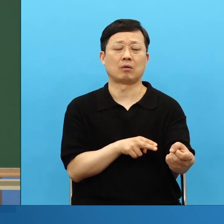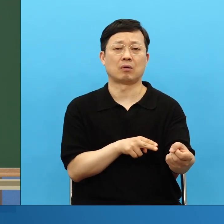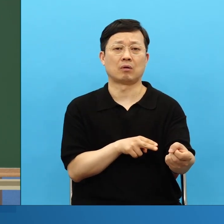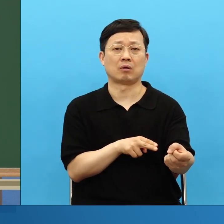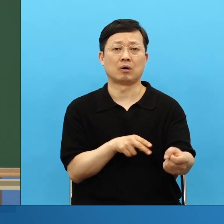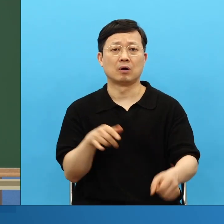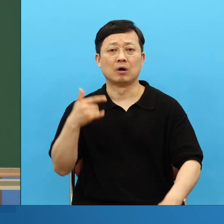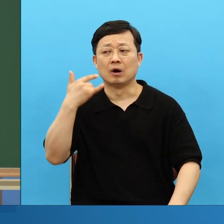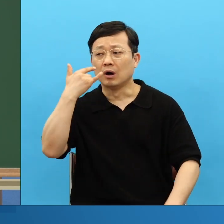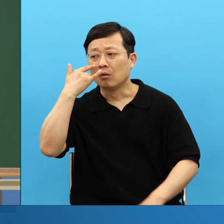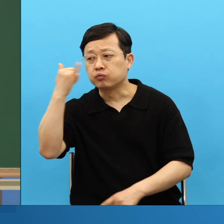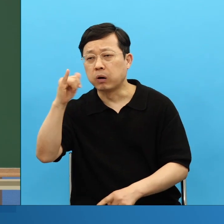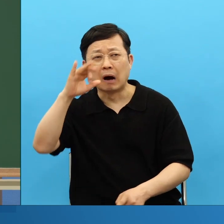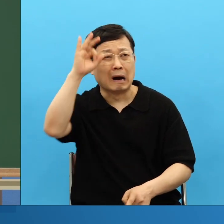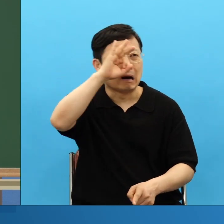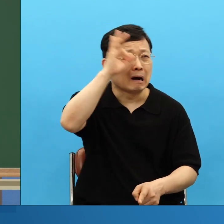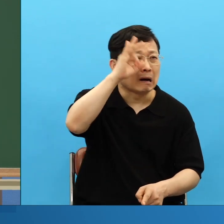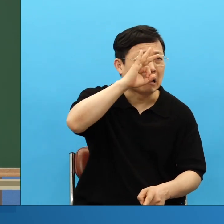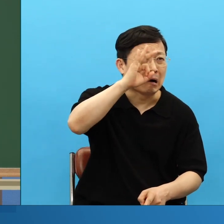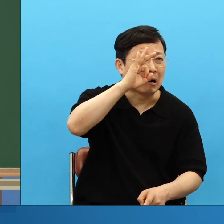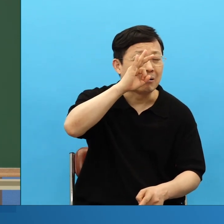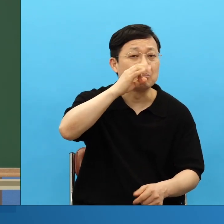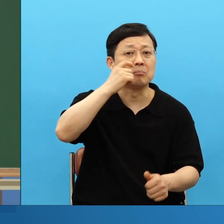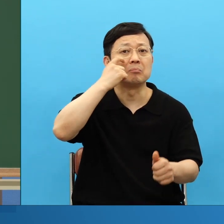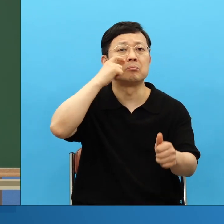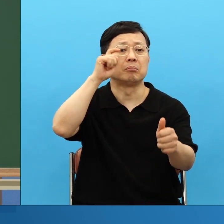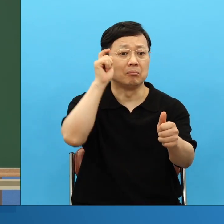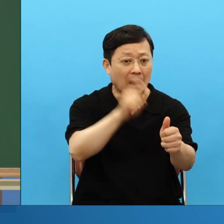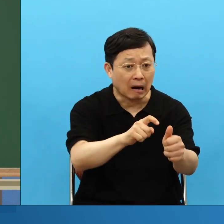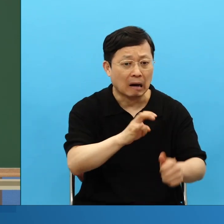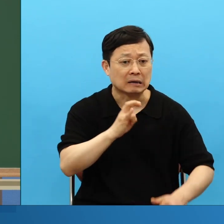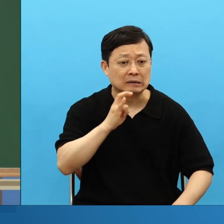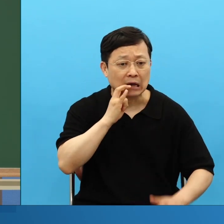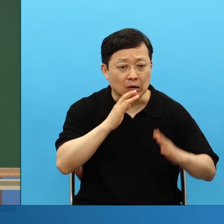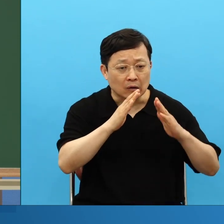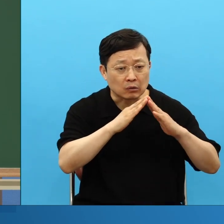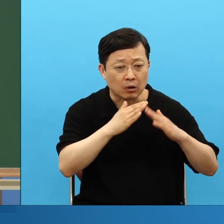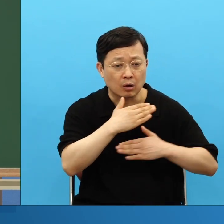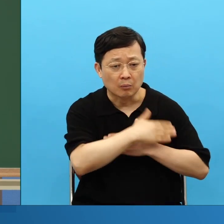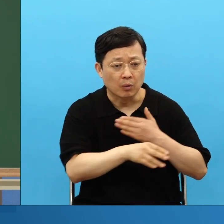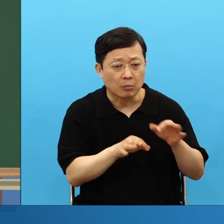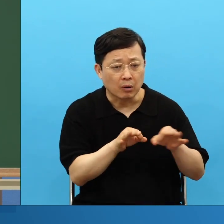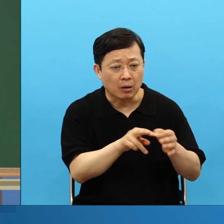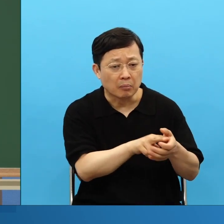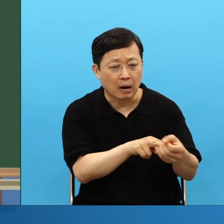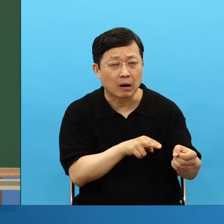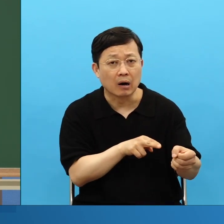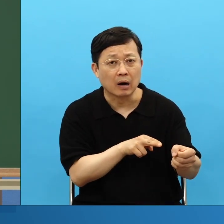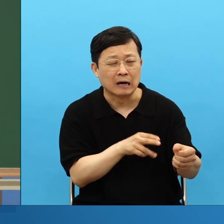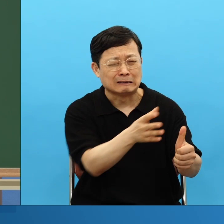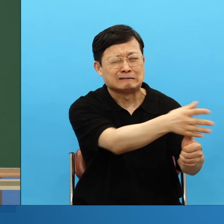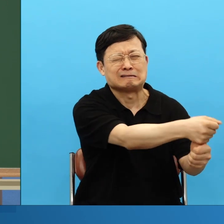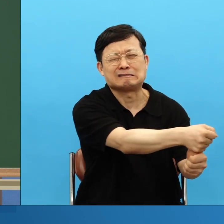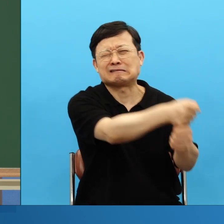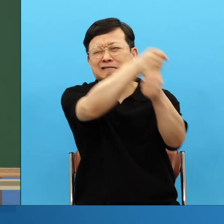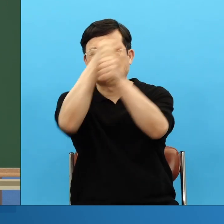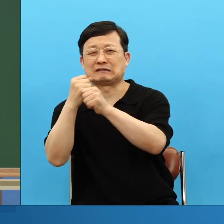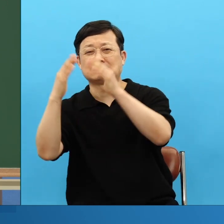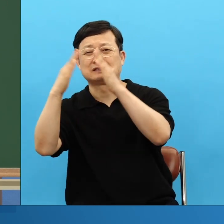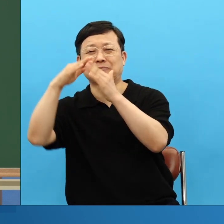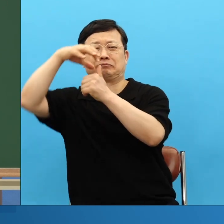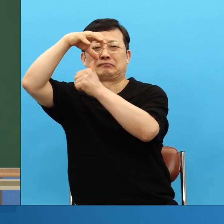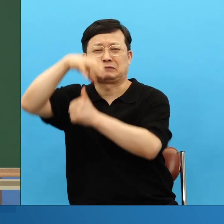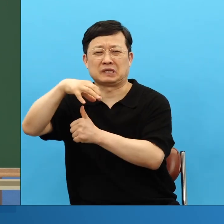정말 눈물로 이 아이를 찾고 보니까 창녀촌에 있었고 집에 데려다 놓으니까 집에 있다가 또 도망을